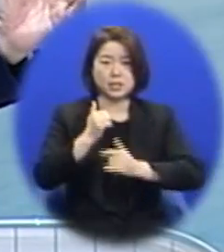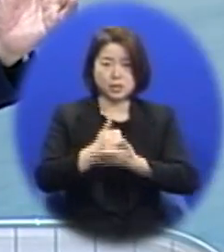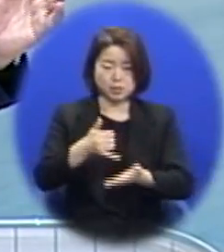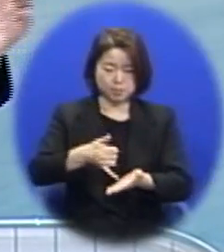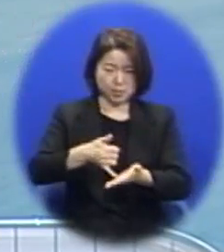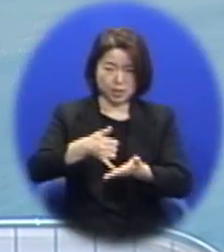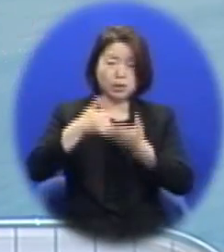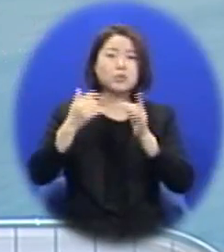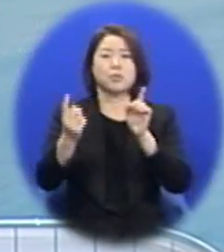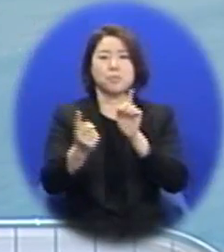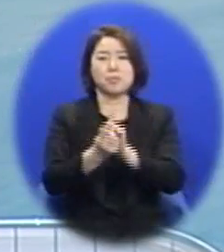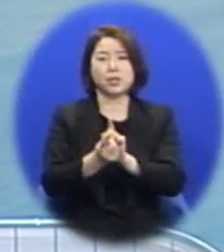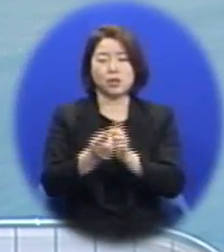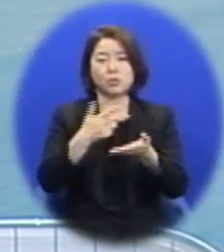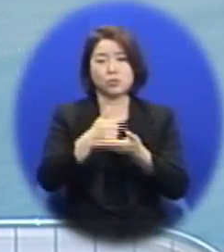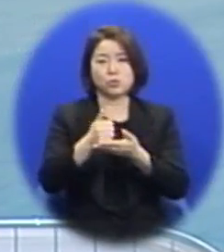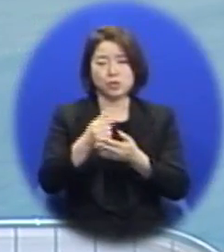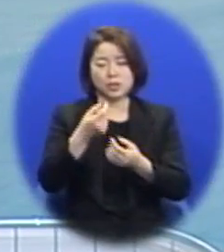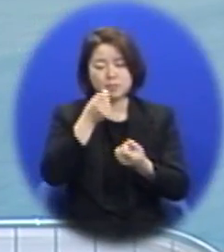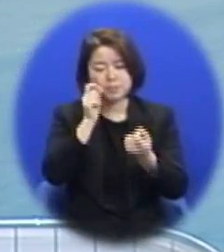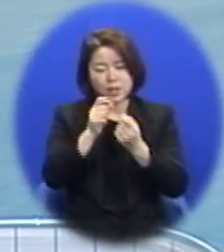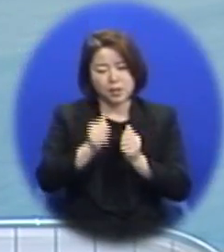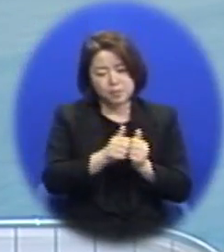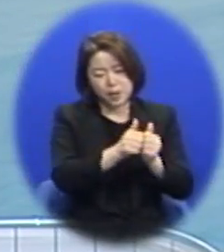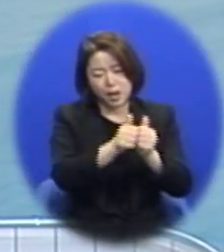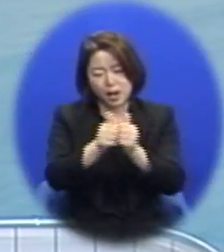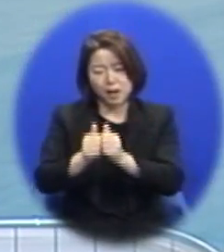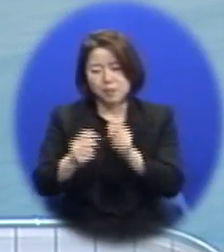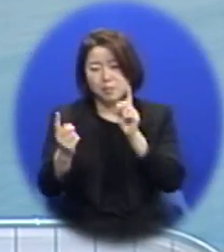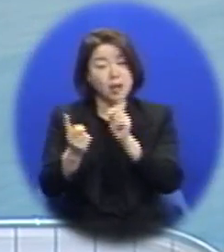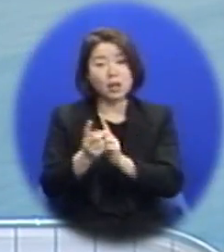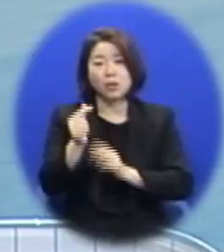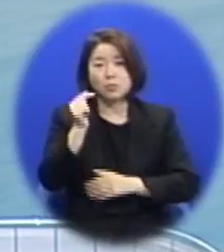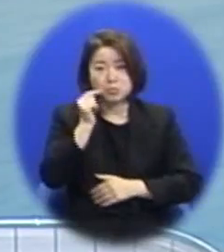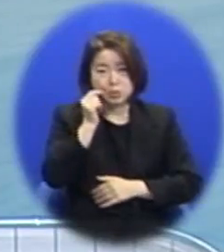인격적으로 만나고 주님과 친밀히 동행하지 못하면서